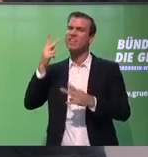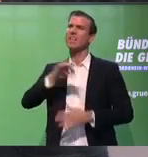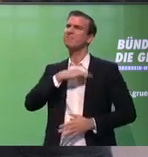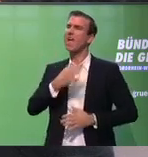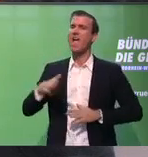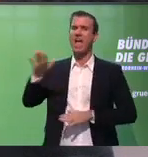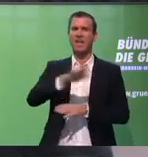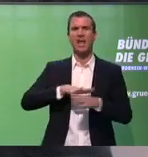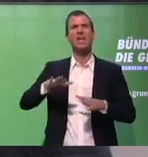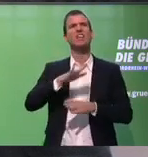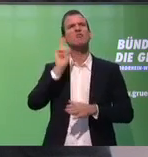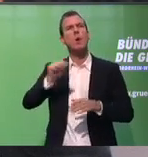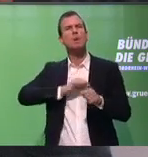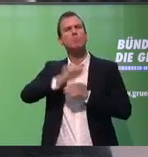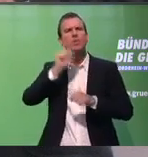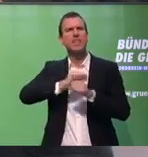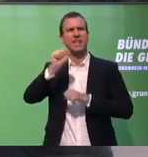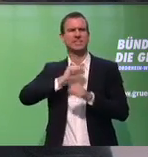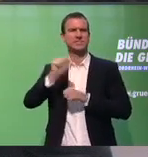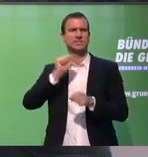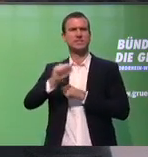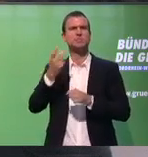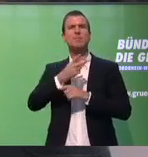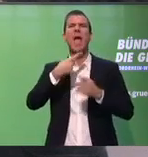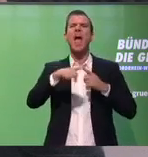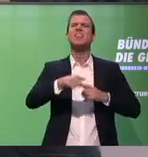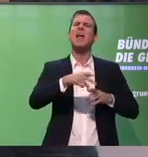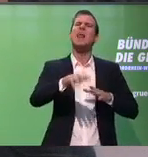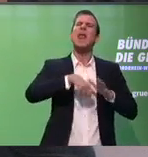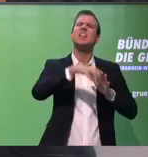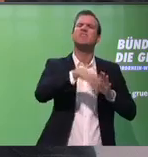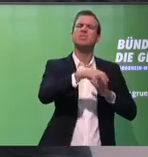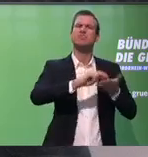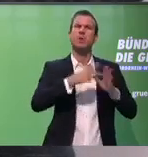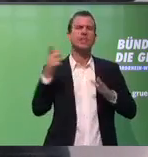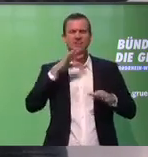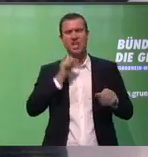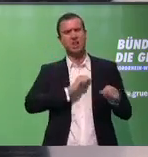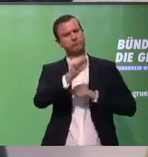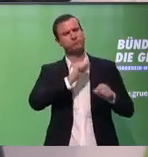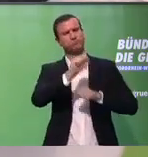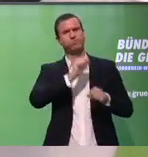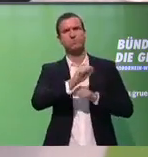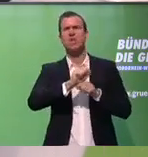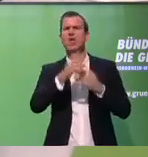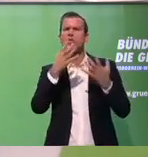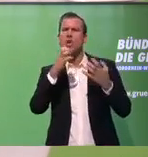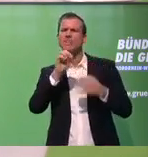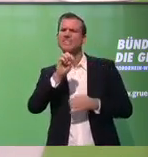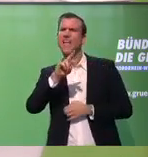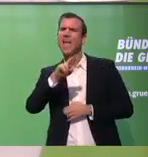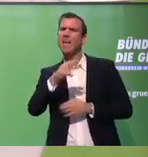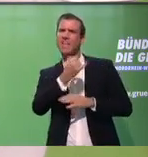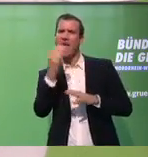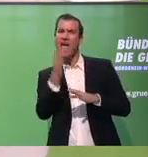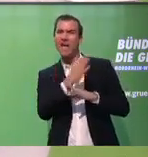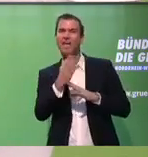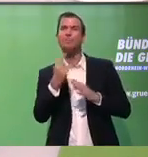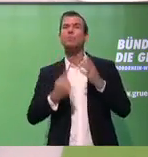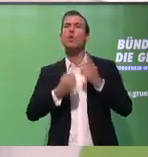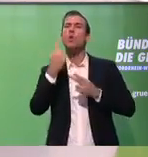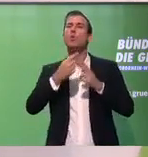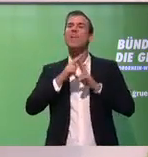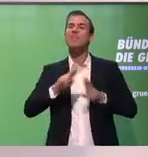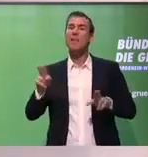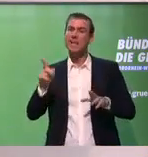Frankreich, auch was die Protestbewegung zum Beispiel für eine andere Landwirtschaftspolitik angeht, war. In den 90er Jahren oder seit den 90ern auch